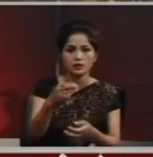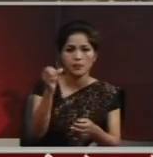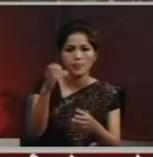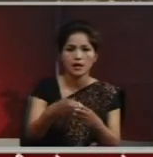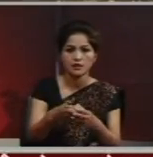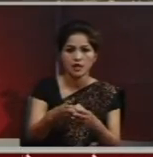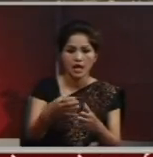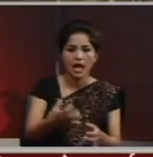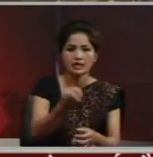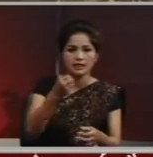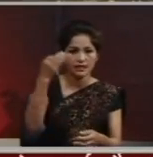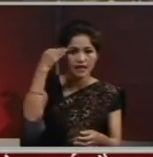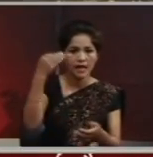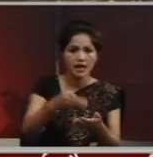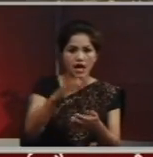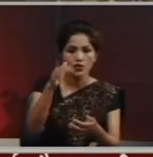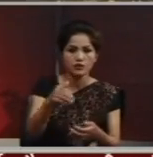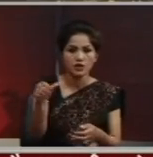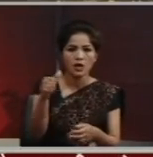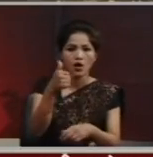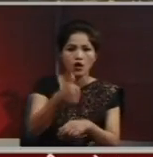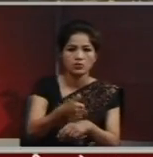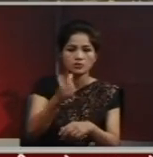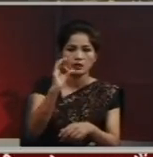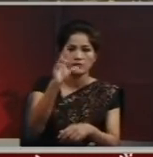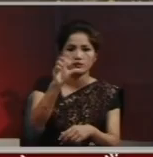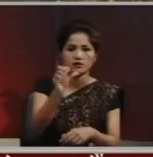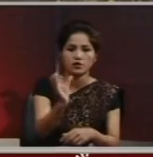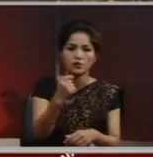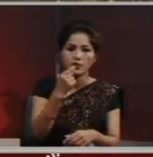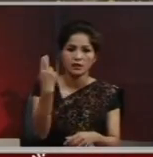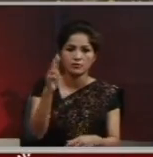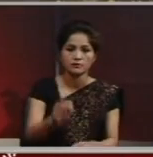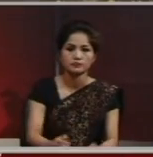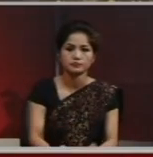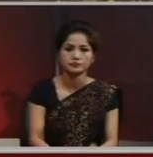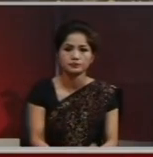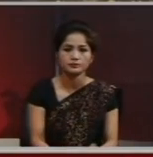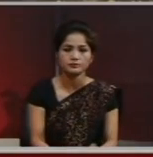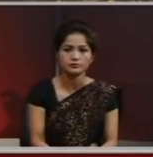पार्टीको आधिकारिक धारणा आउने अध्यक्ष गच्छदारको भनाइ थियो।